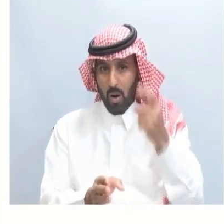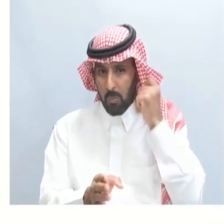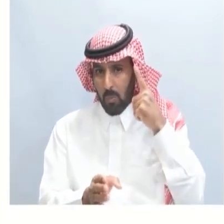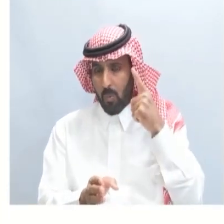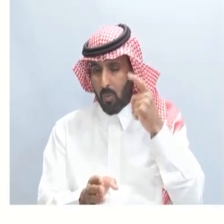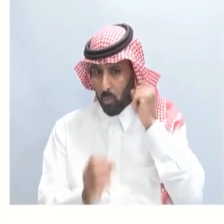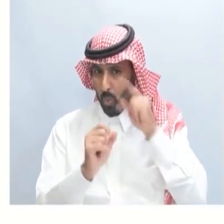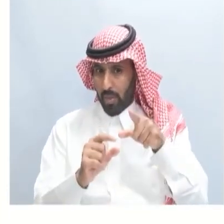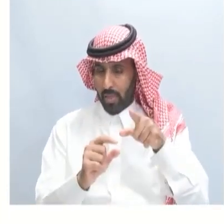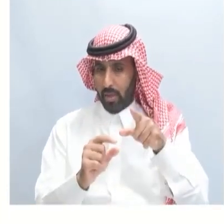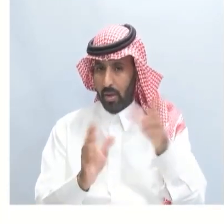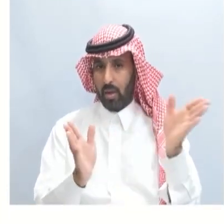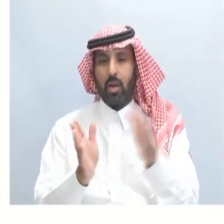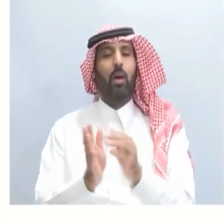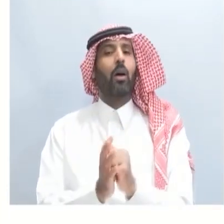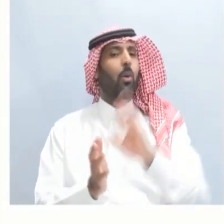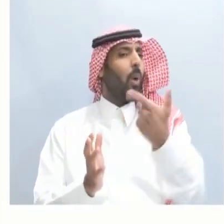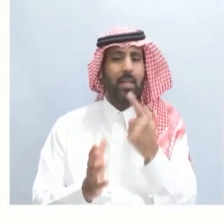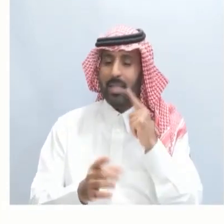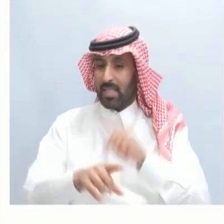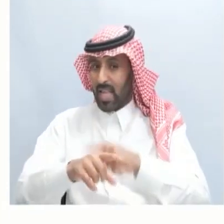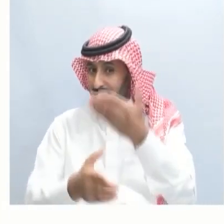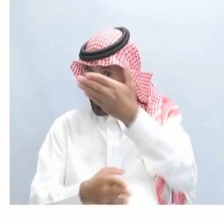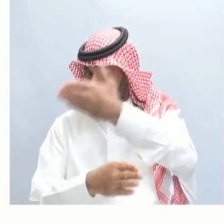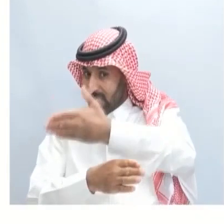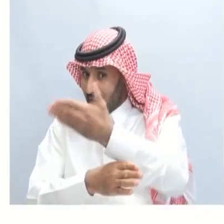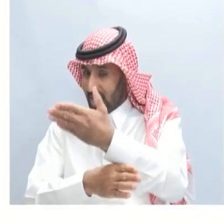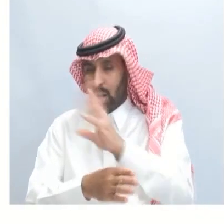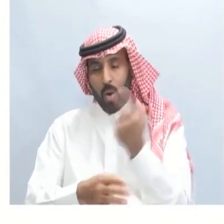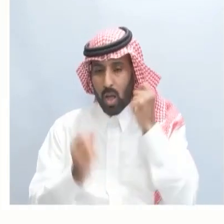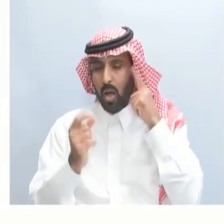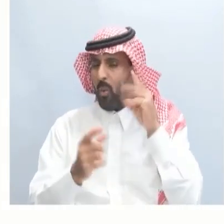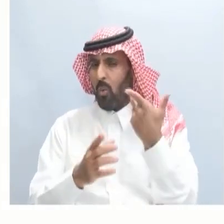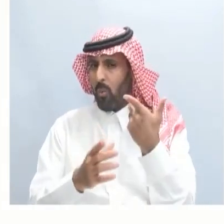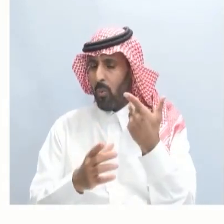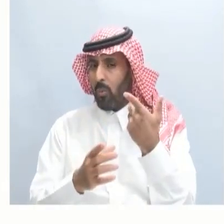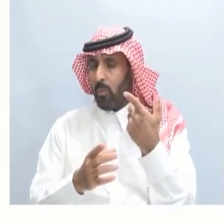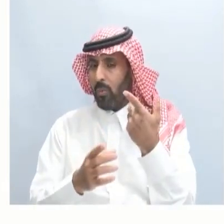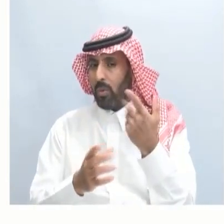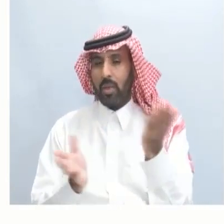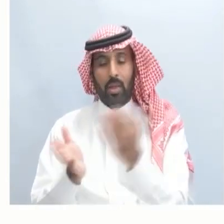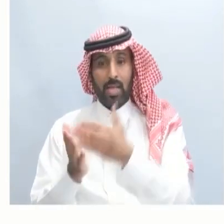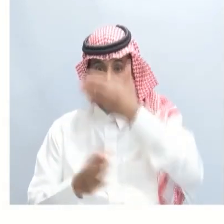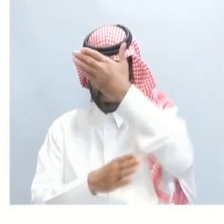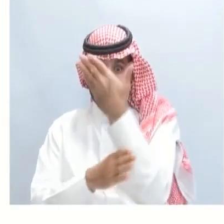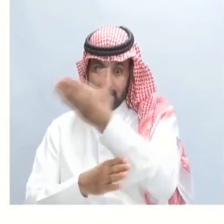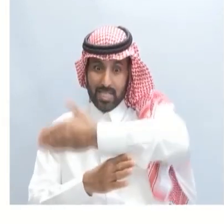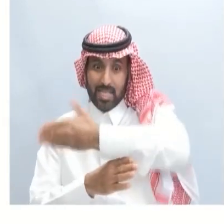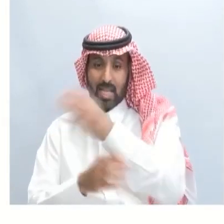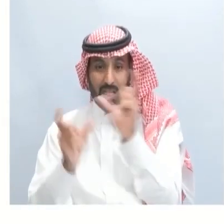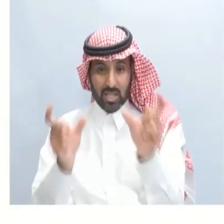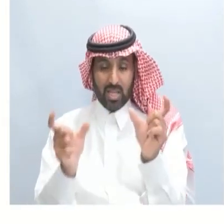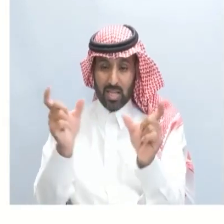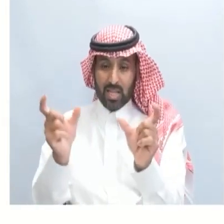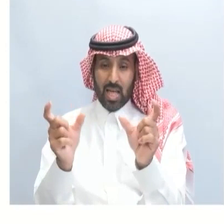ومنتبه معانا متى يتزن الجسم ماذا استنتج متى يتزن الجسم يتزن الجسم عندما